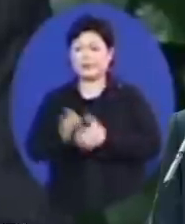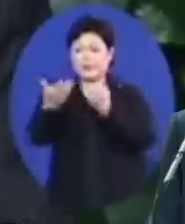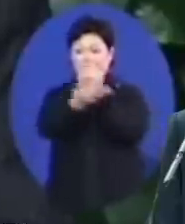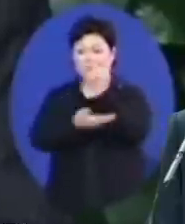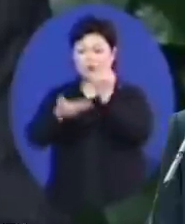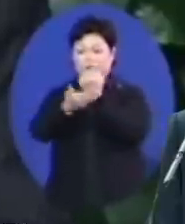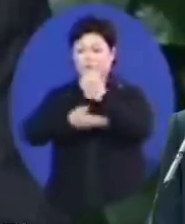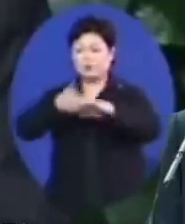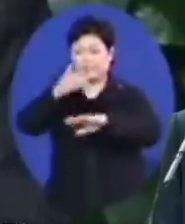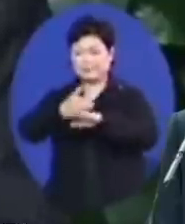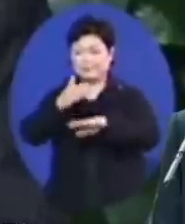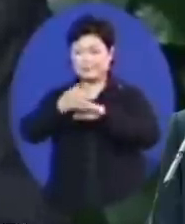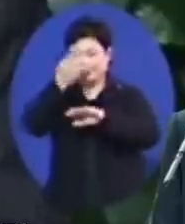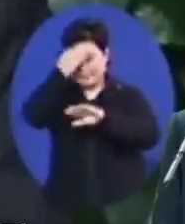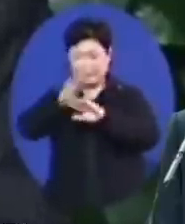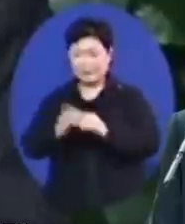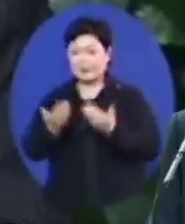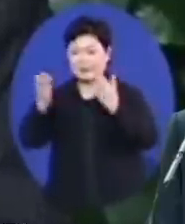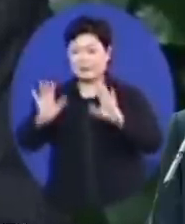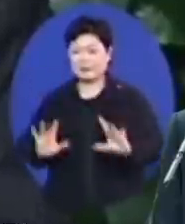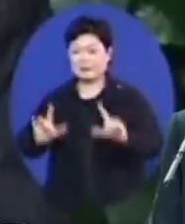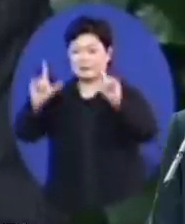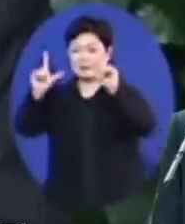추수감사 예배를 드린 날입니다.